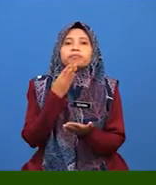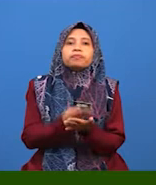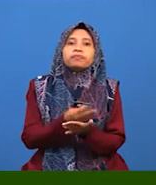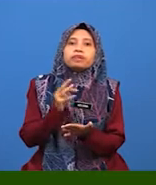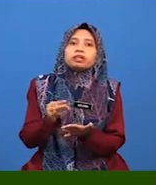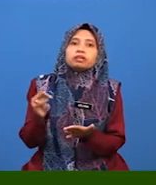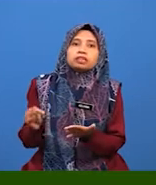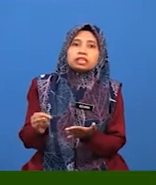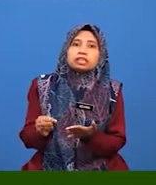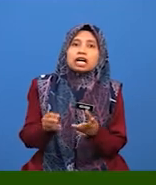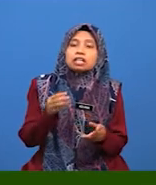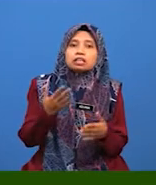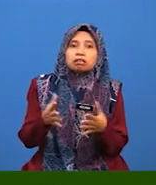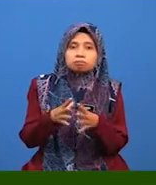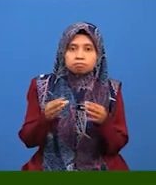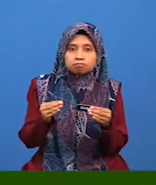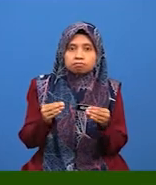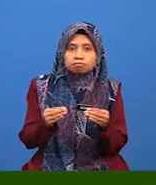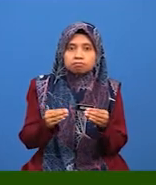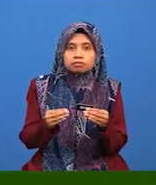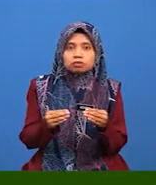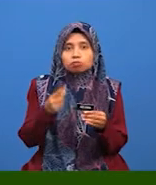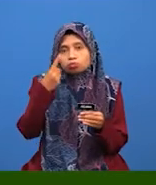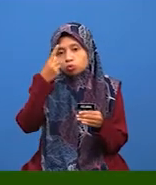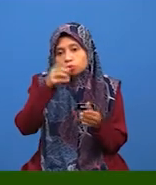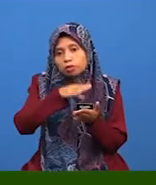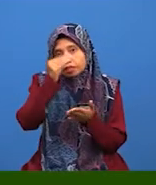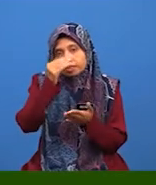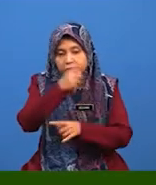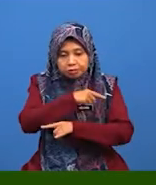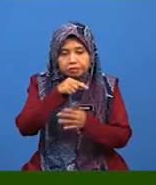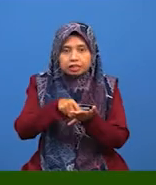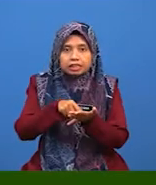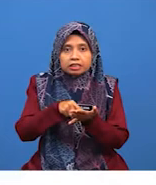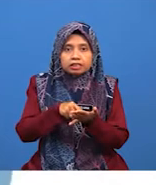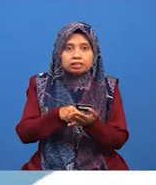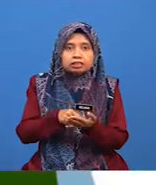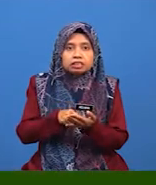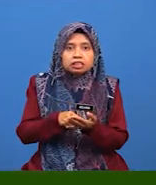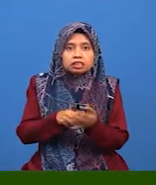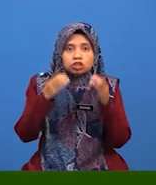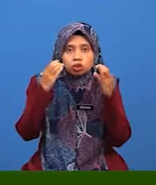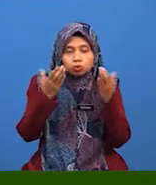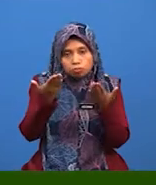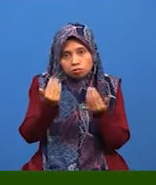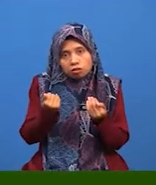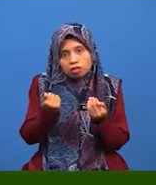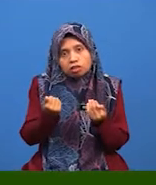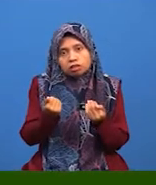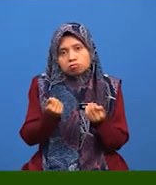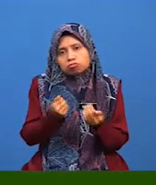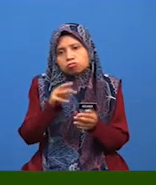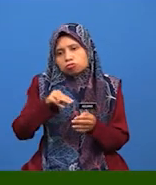Baiklah murid-murid, sekian sahaja sesi pembelajaran kita pada hari ini. Cikgu